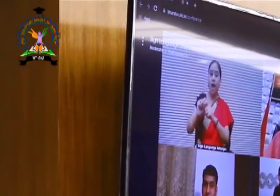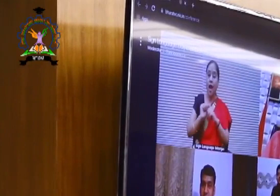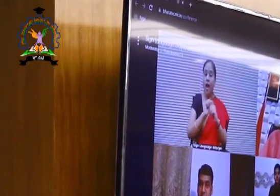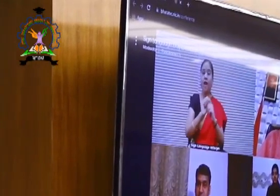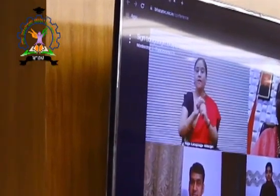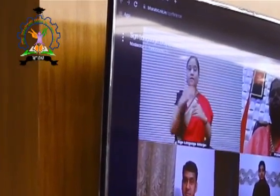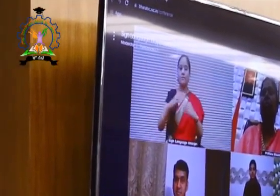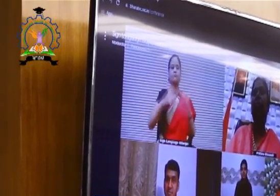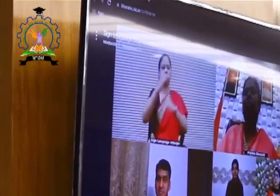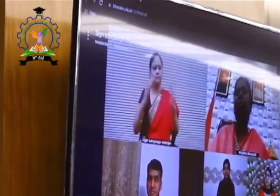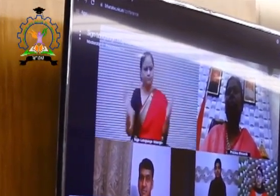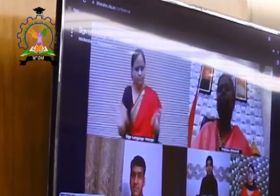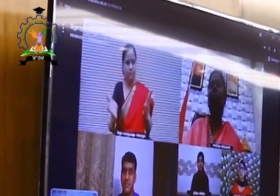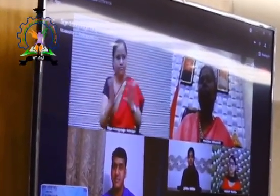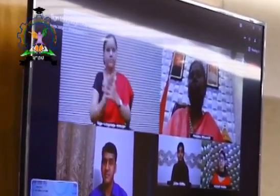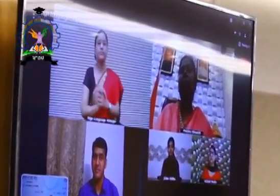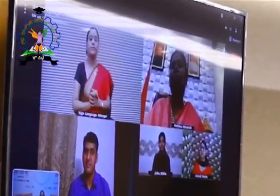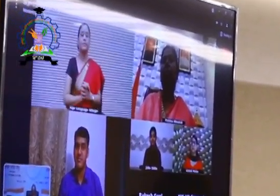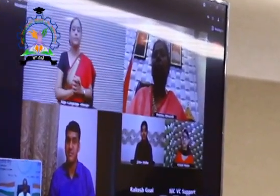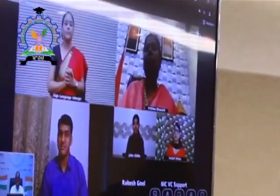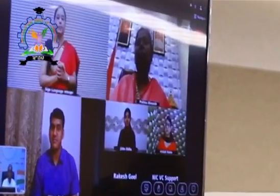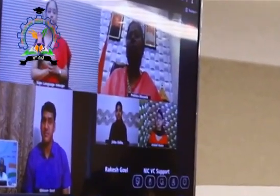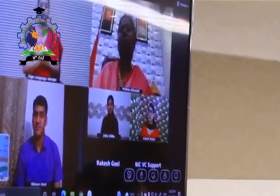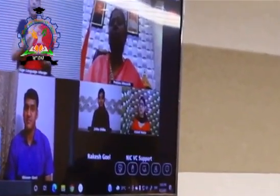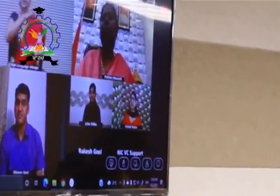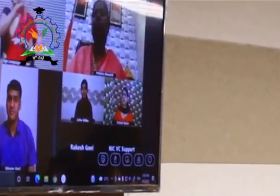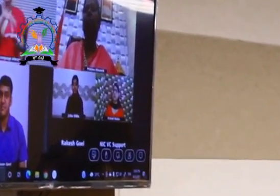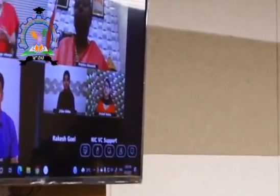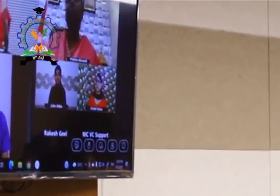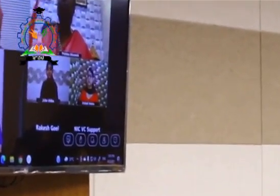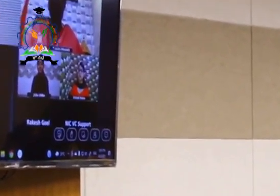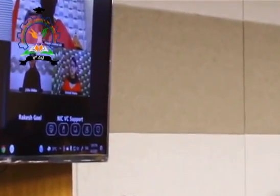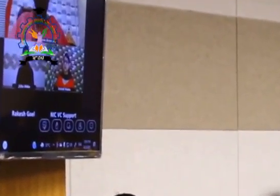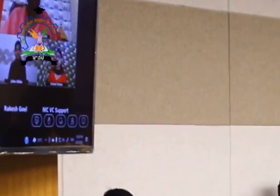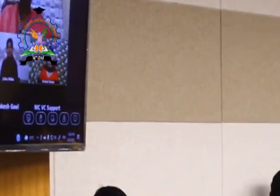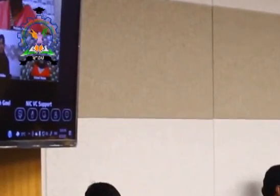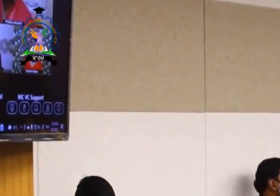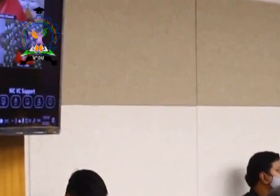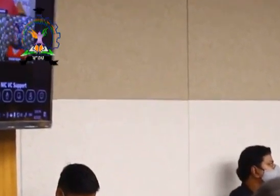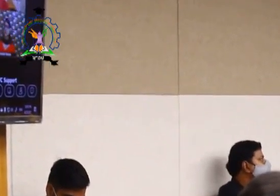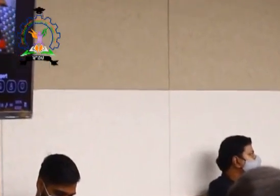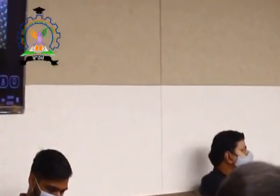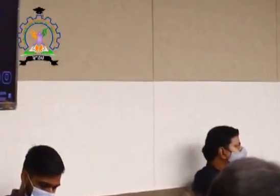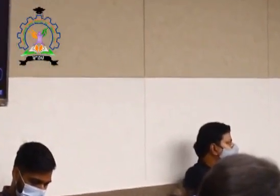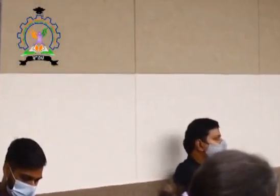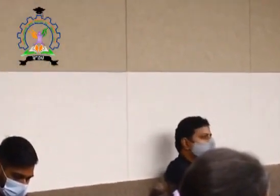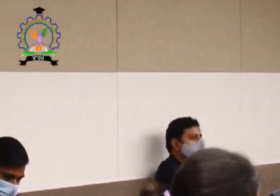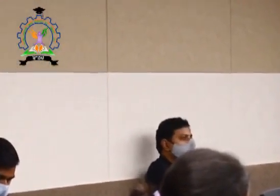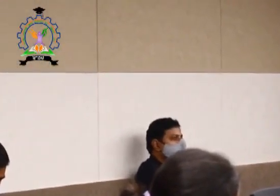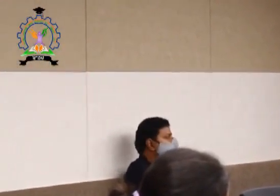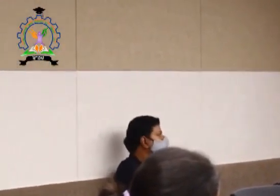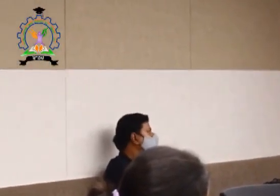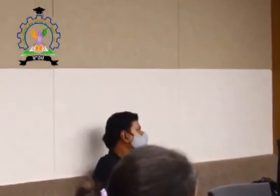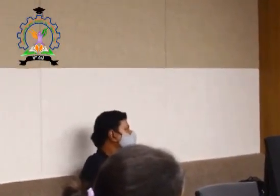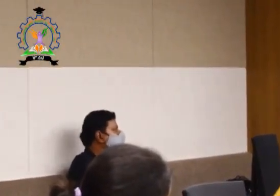लिए आगे बढ़ाएंगे। और ये केंद्रीय इस भावना से शुरू किया गया है कि भारतीय सांकेतिक भाषा से और बेहतर अनुसंधान